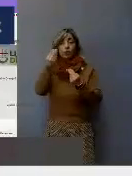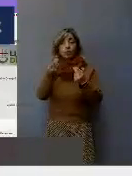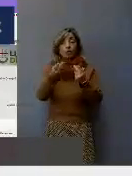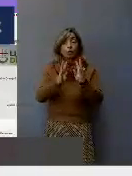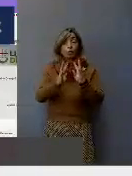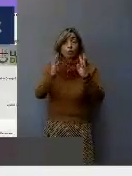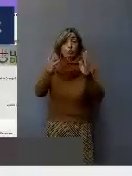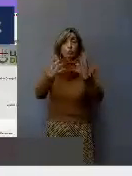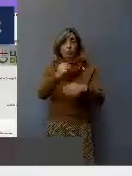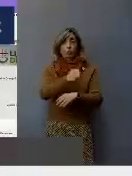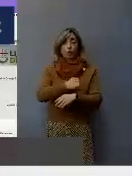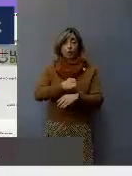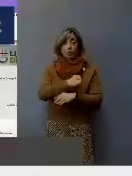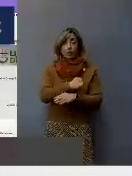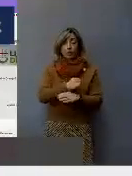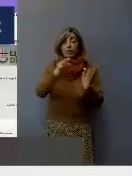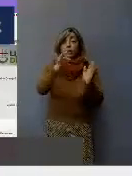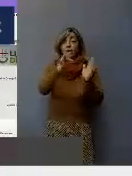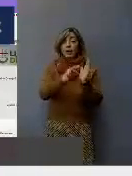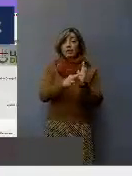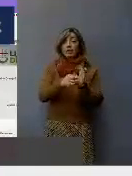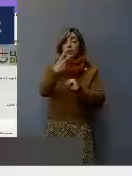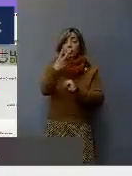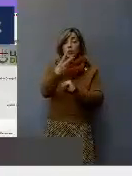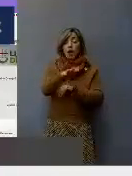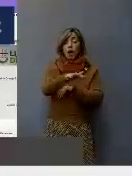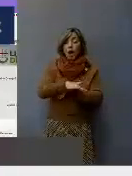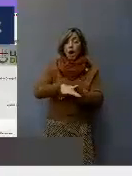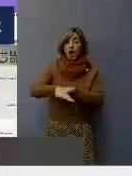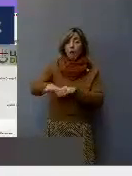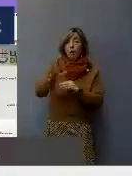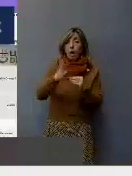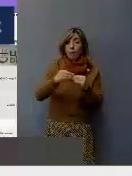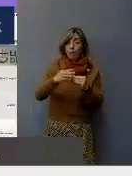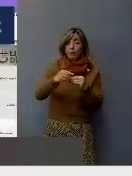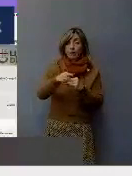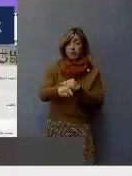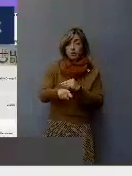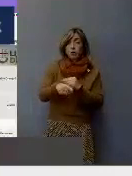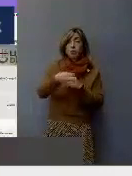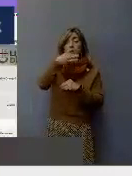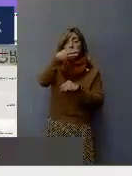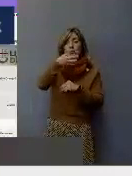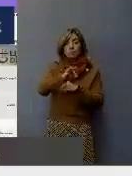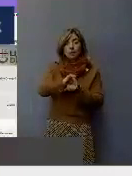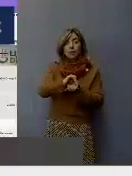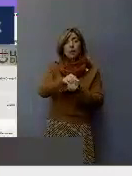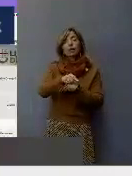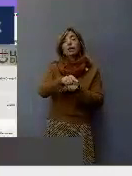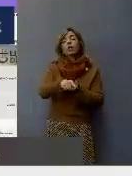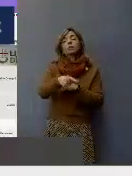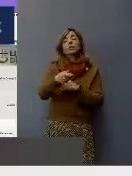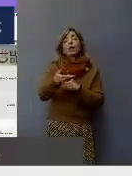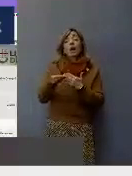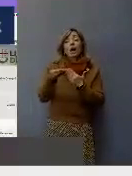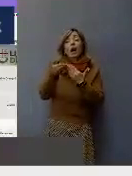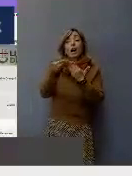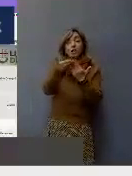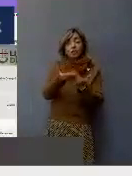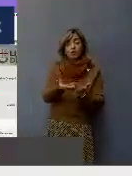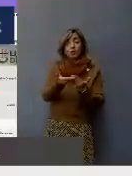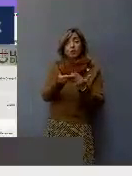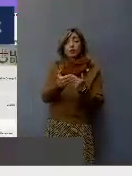ambito di applicazione è specificato che le agevolazioni non